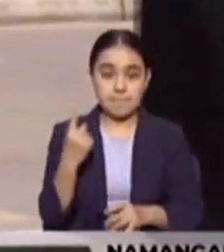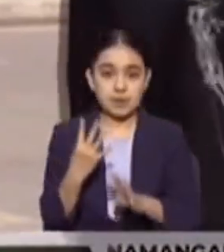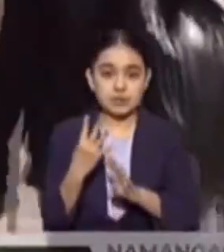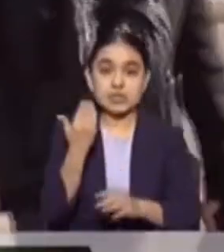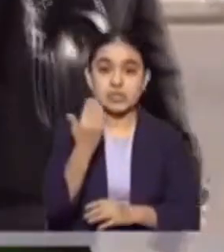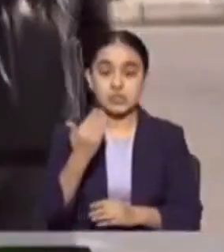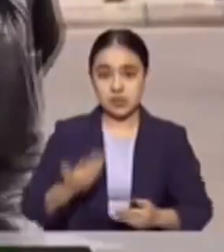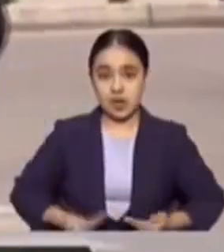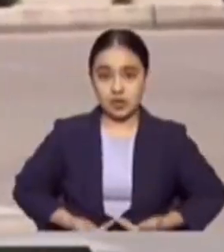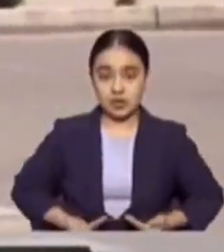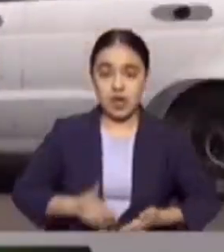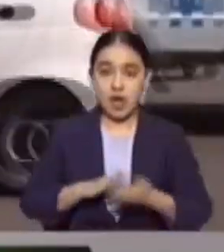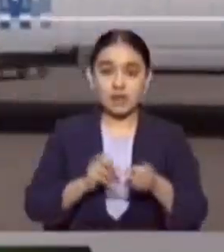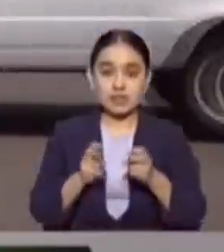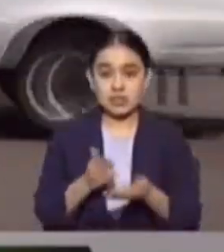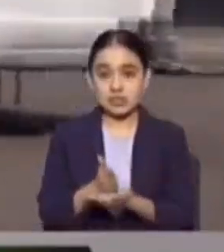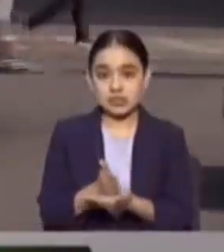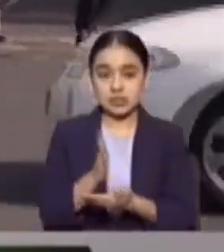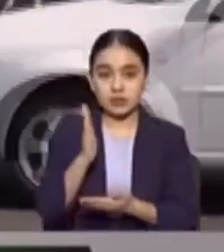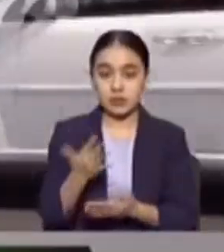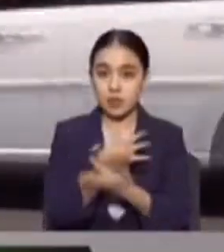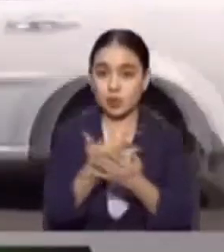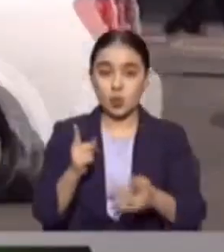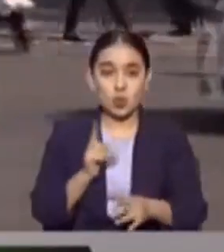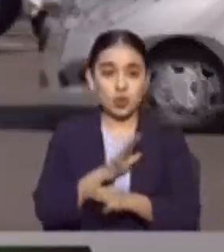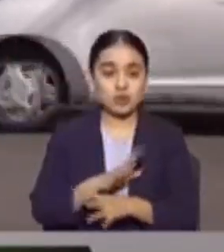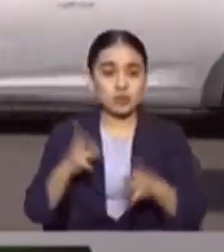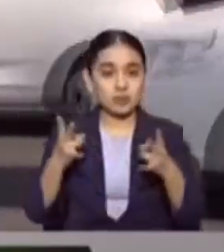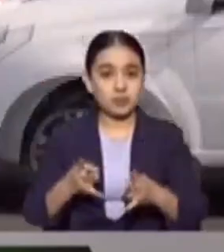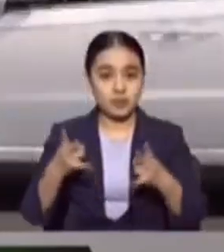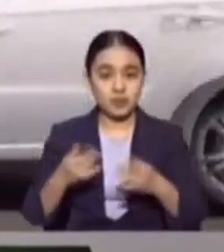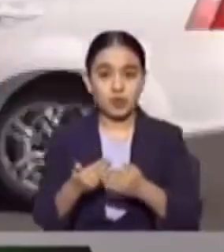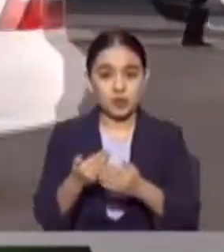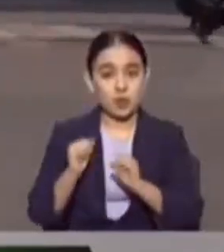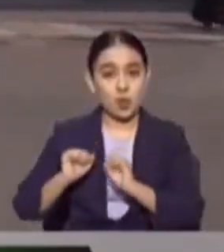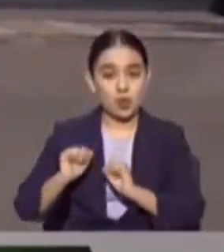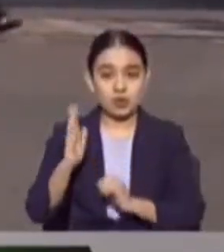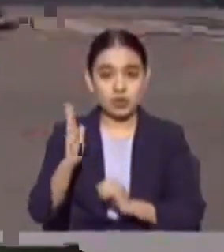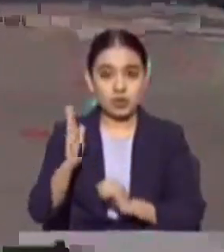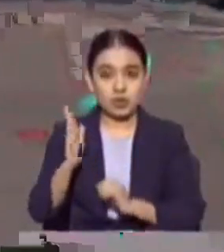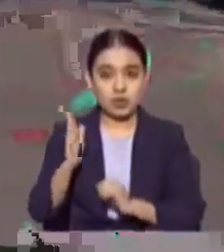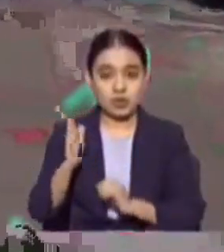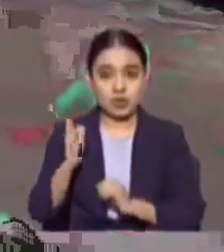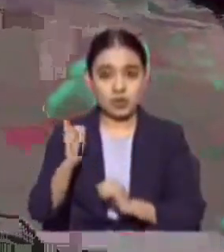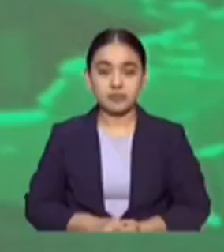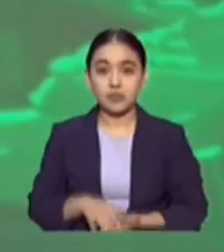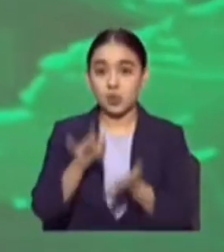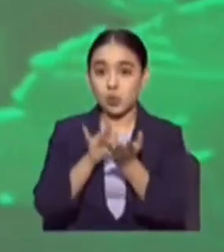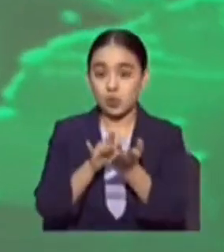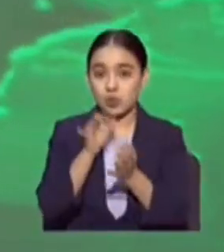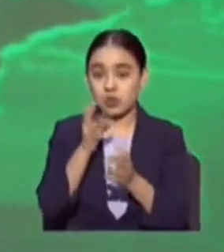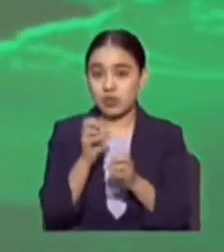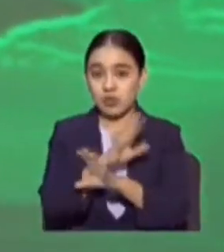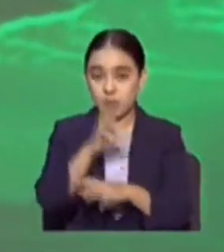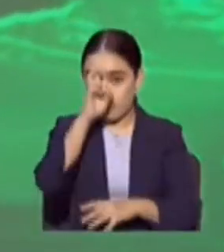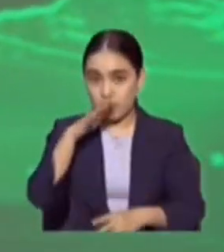navbatda sizning hayotingiz xavfsizligiga xizmat qilib, turli kutilmagan falokatlarga yo'l qo'shidan himoyalaydi. Turizm deganda